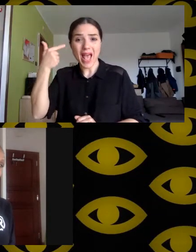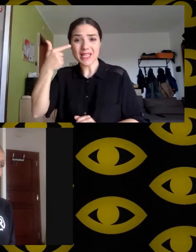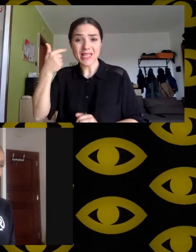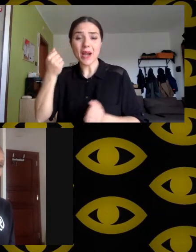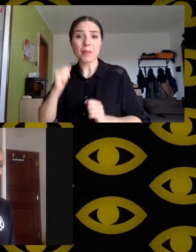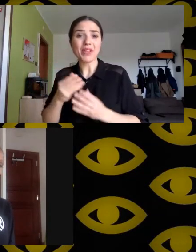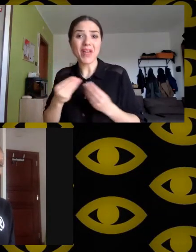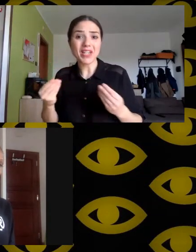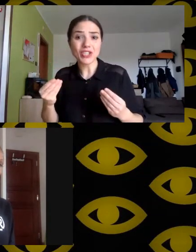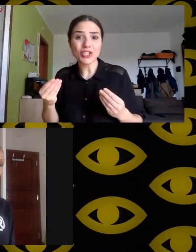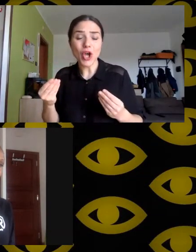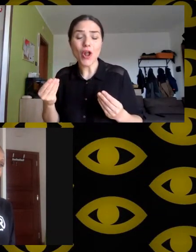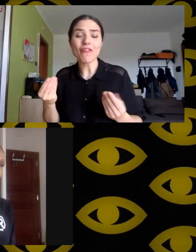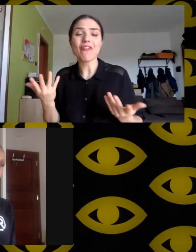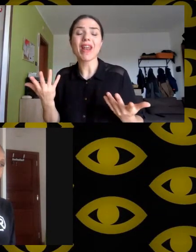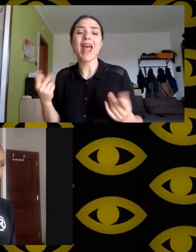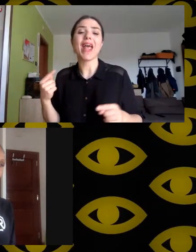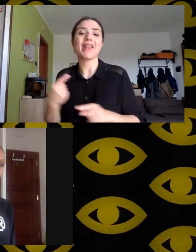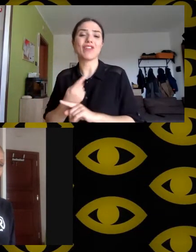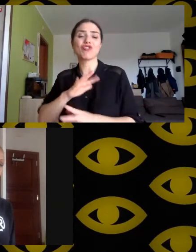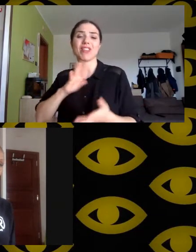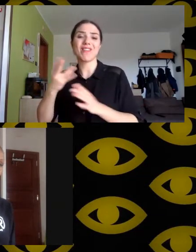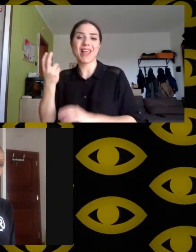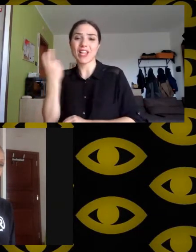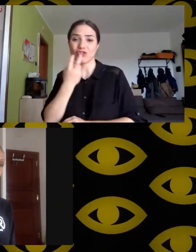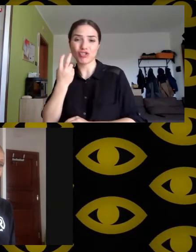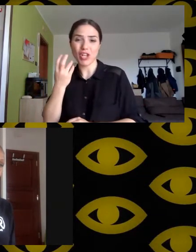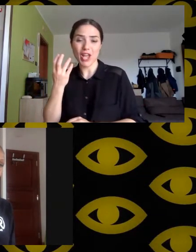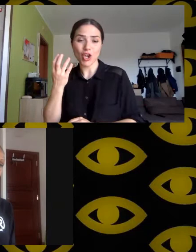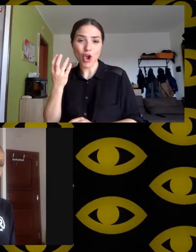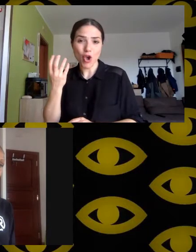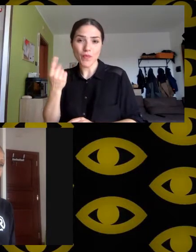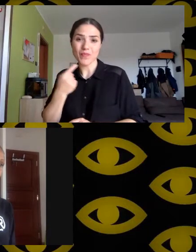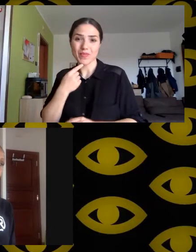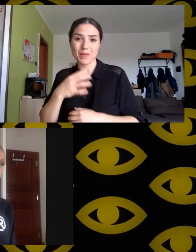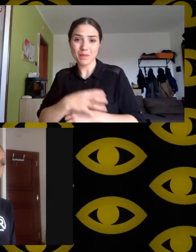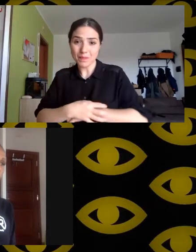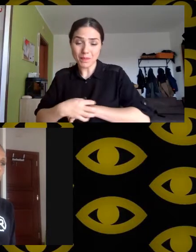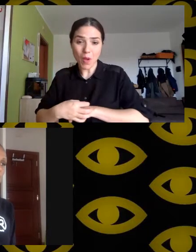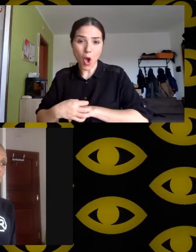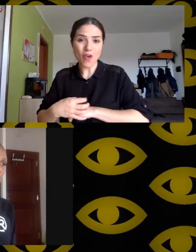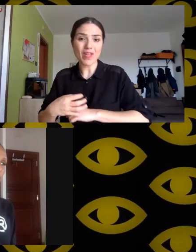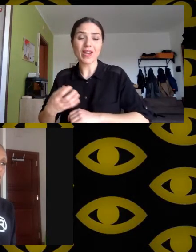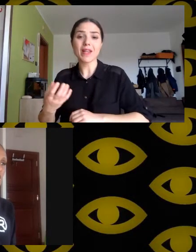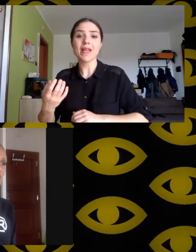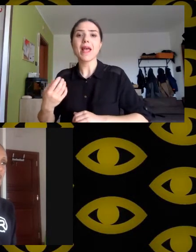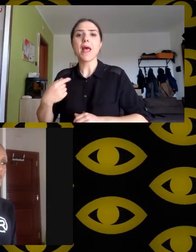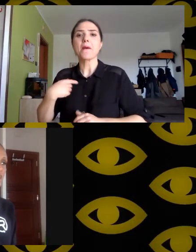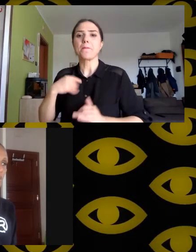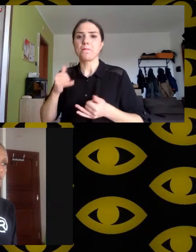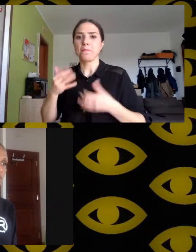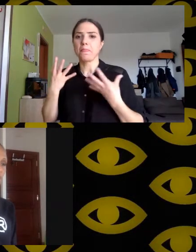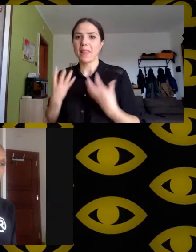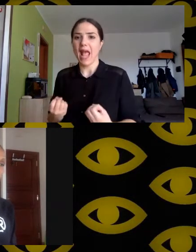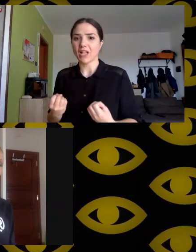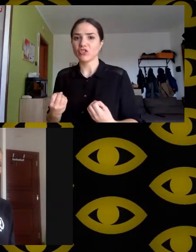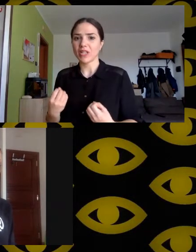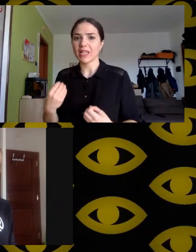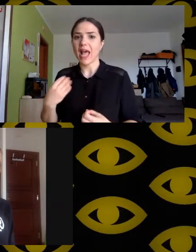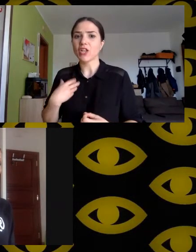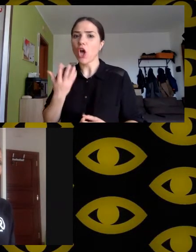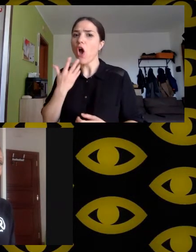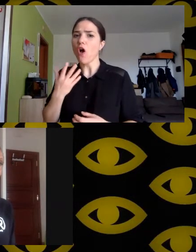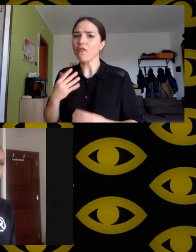io farò queste foto, quindi li metto a disposizione il mio piccolo bimbo, ma io poi voglio venire a consegnare i soldi e voglio